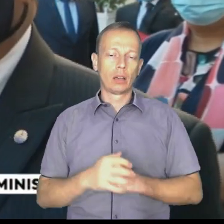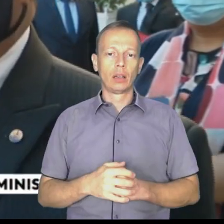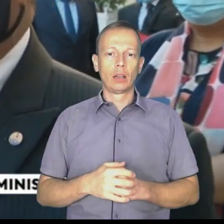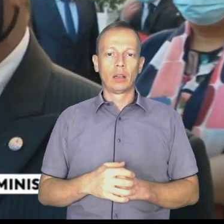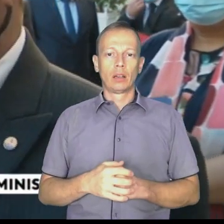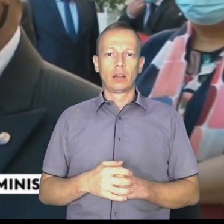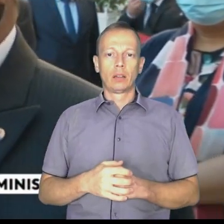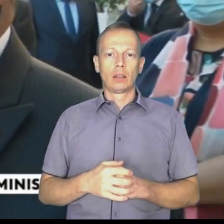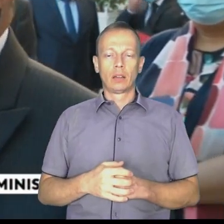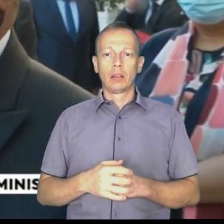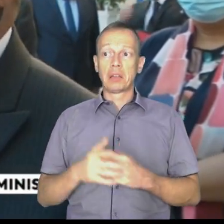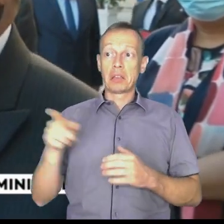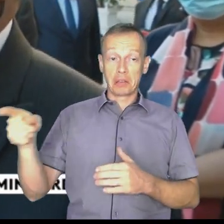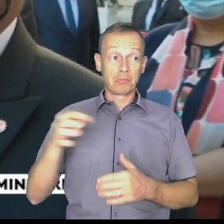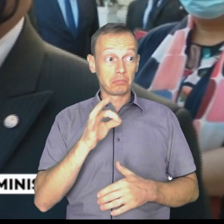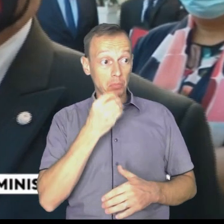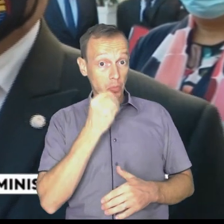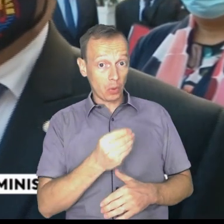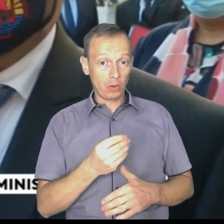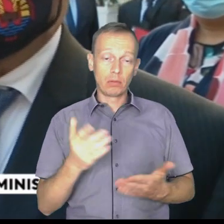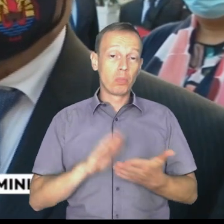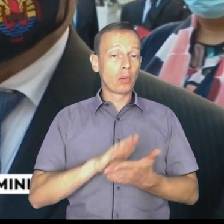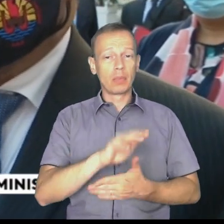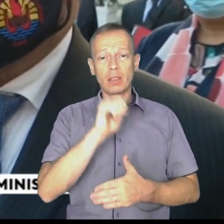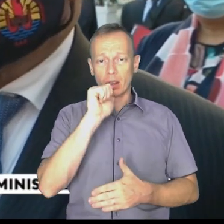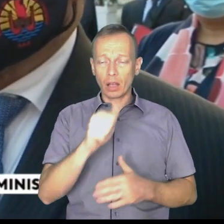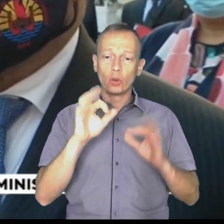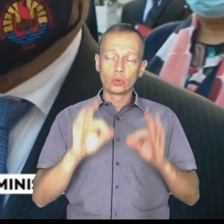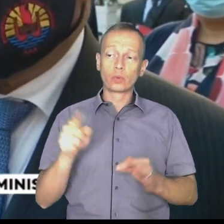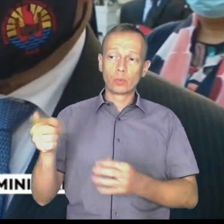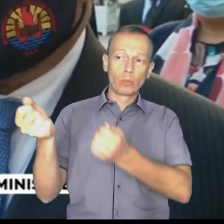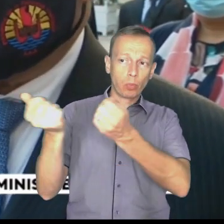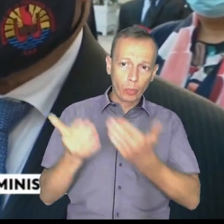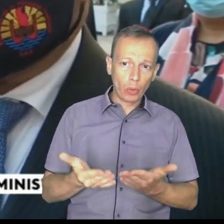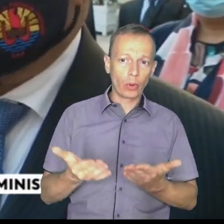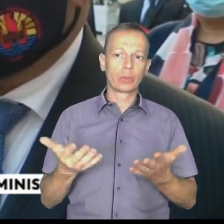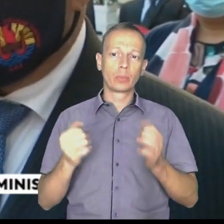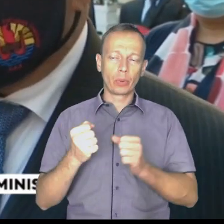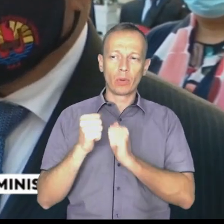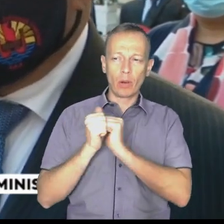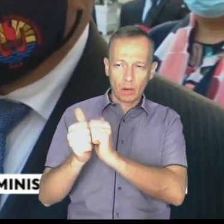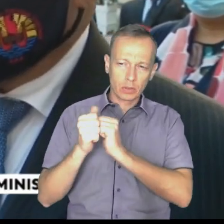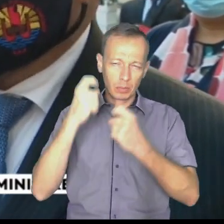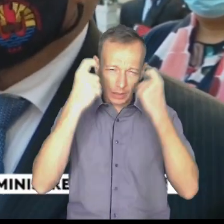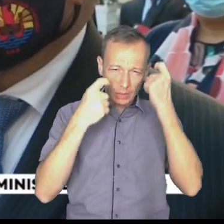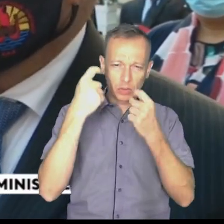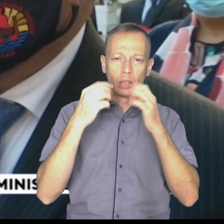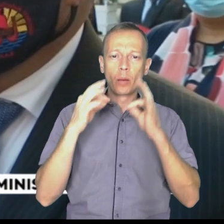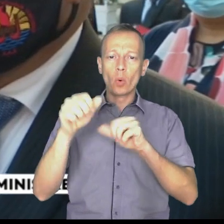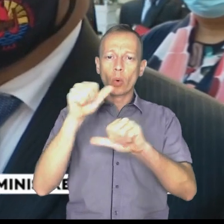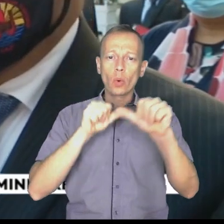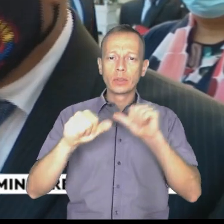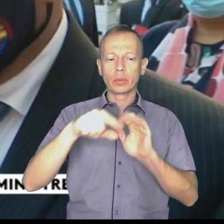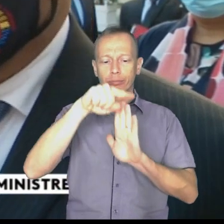promis quoi? Il n'a pas promis. Il a proposé effectivement que nous puissions travailler ensemble sur les